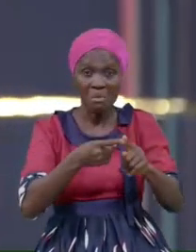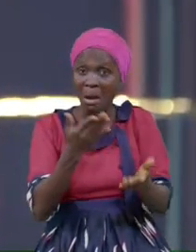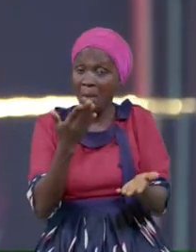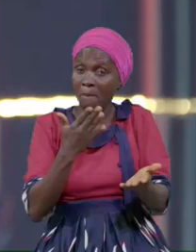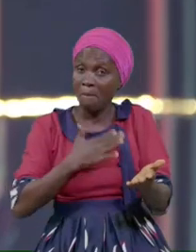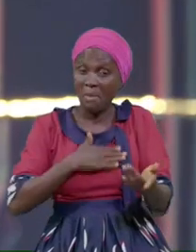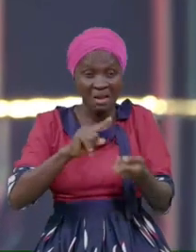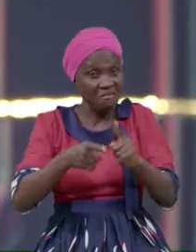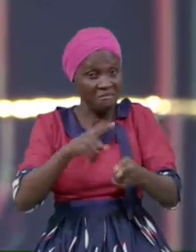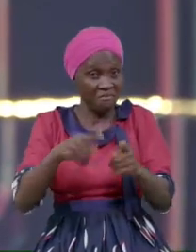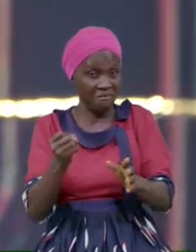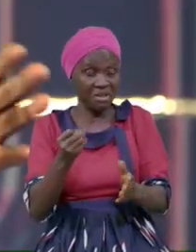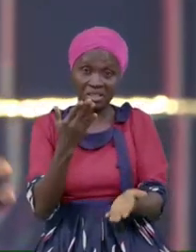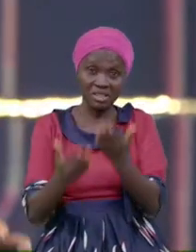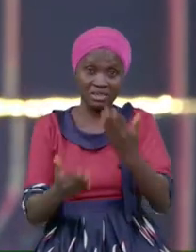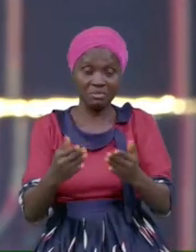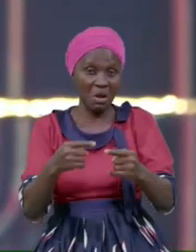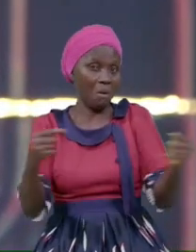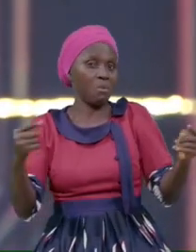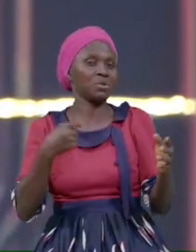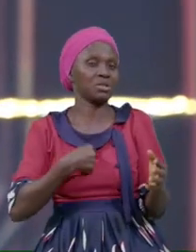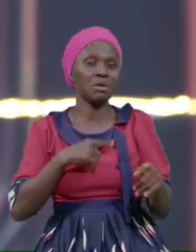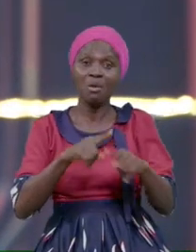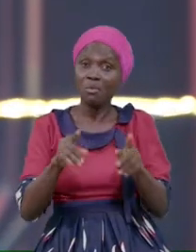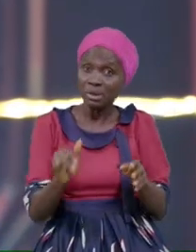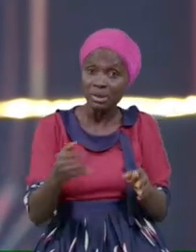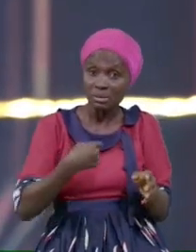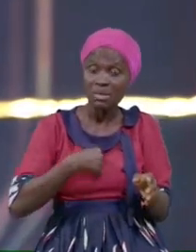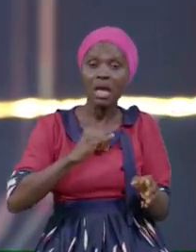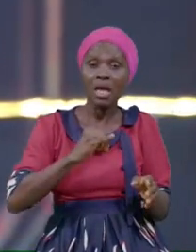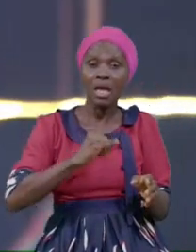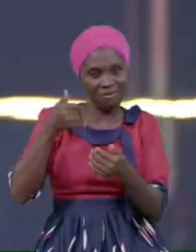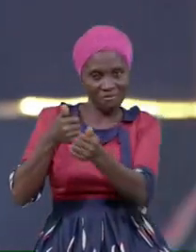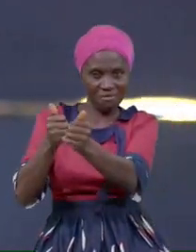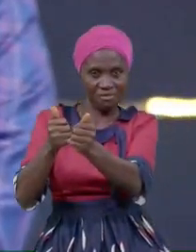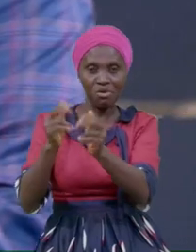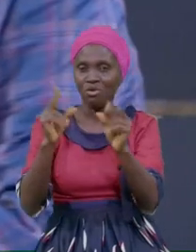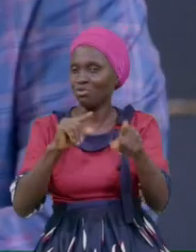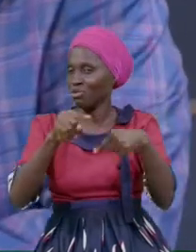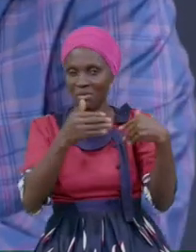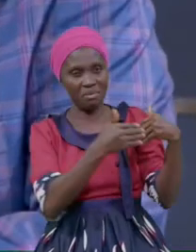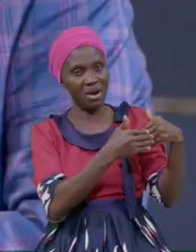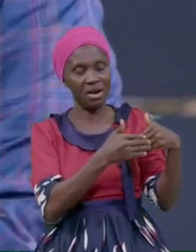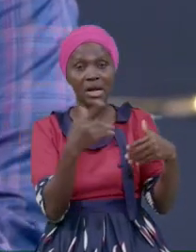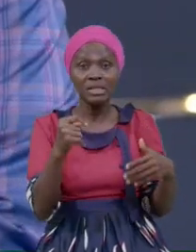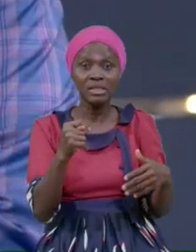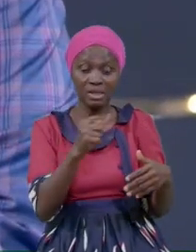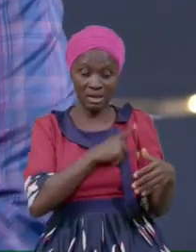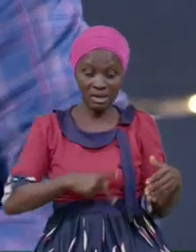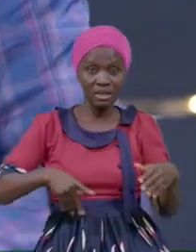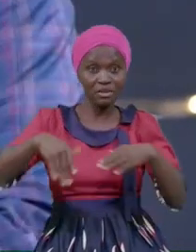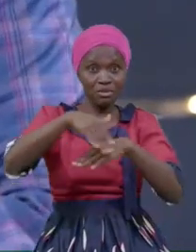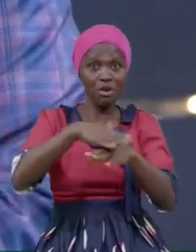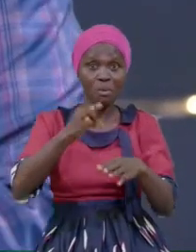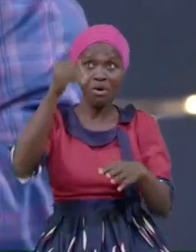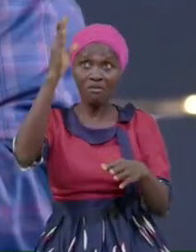moi, je vais toujours suivre. Point de retour, point de retour. Le royaume de Dieu